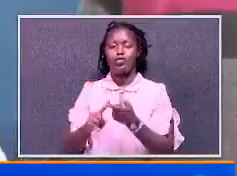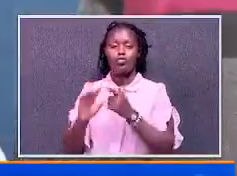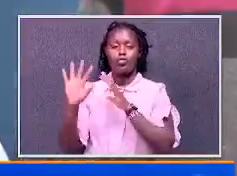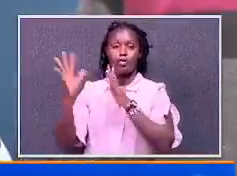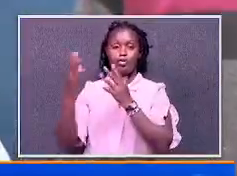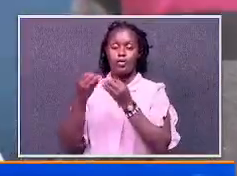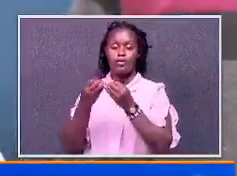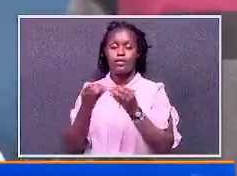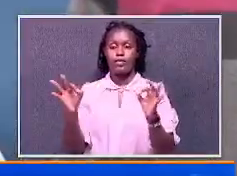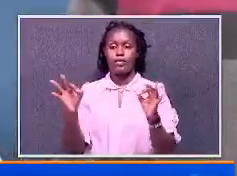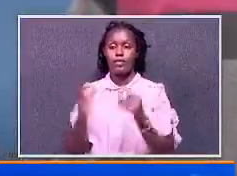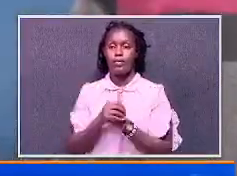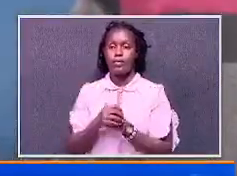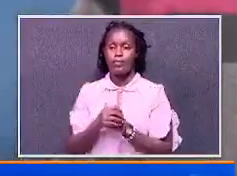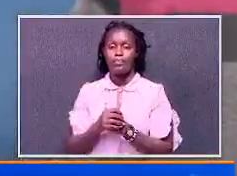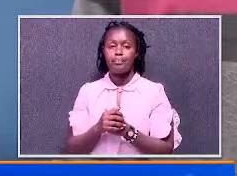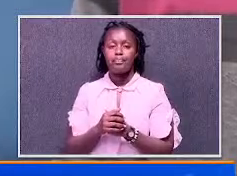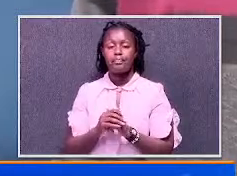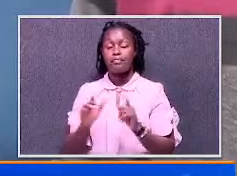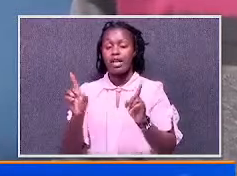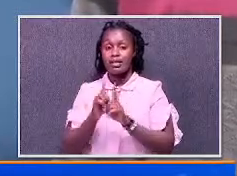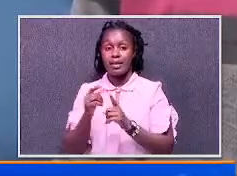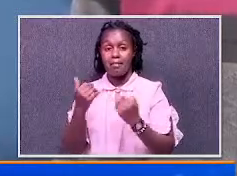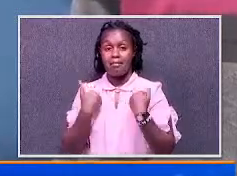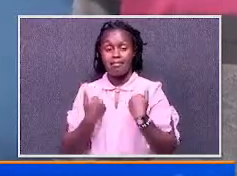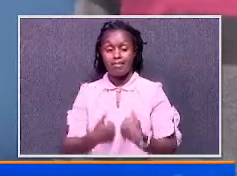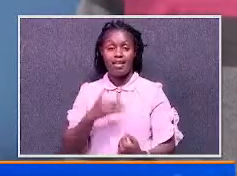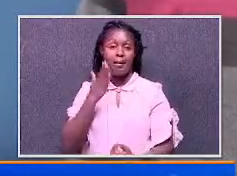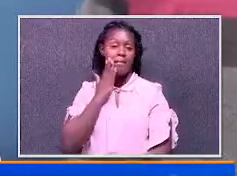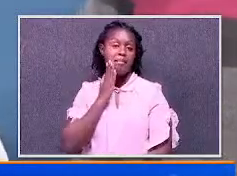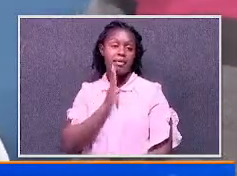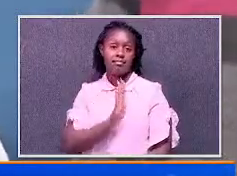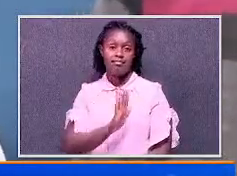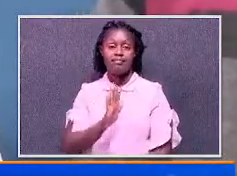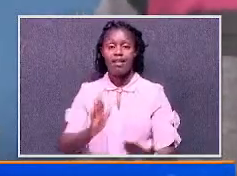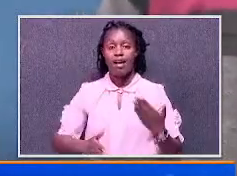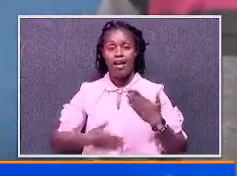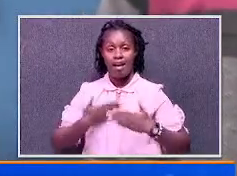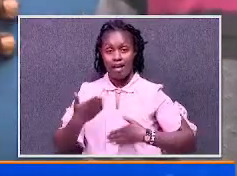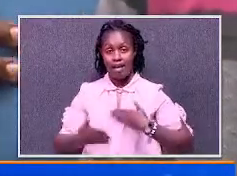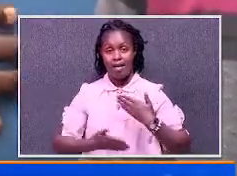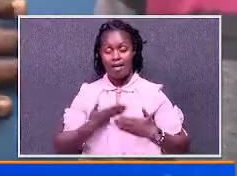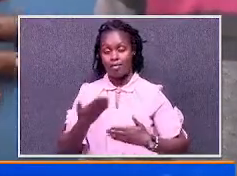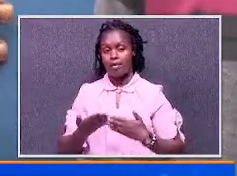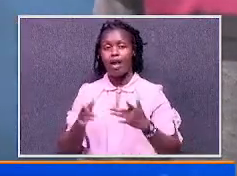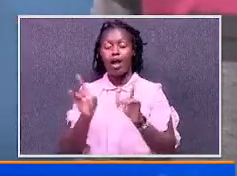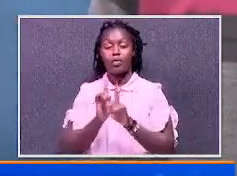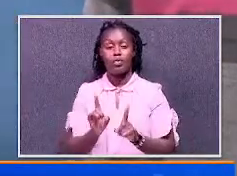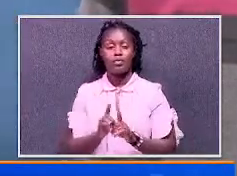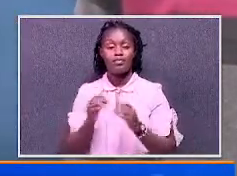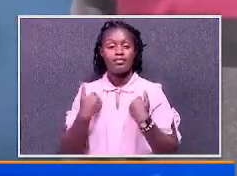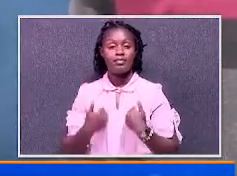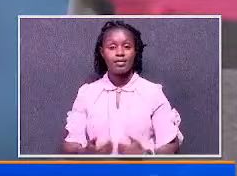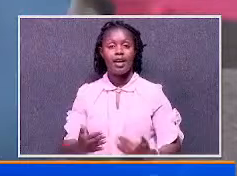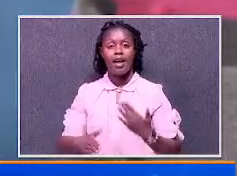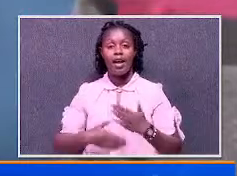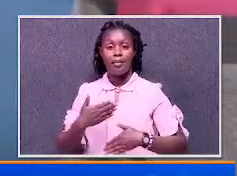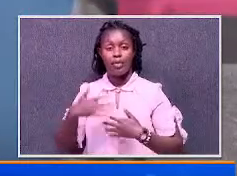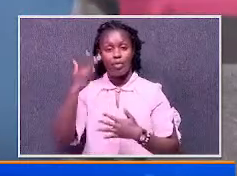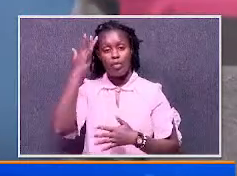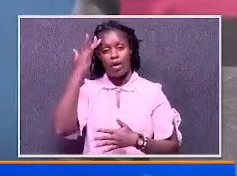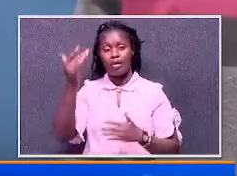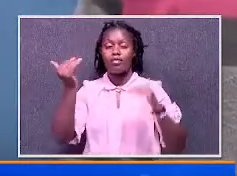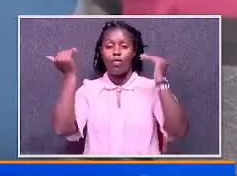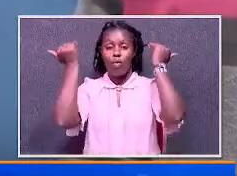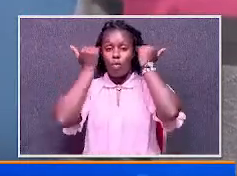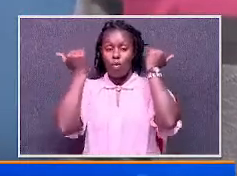freedom. Hata mi iko na furaha. Na furaha yangu Nimefurahi kwa mahakama